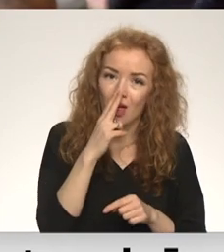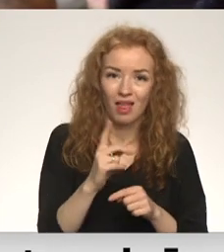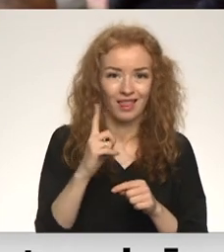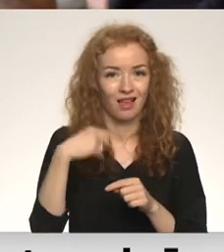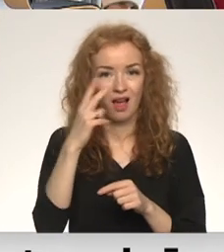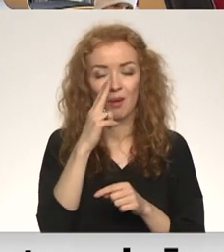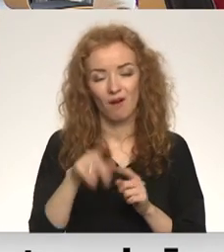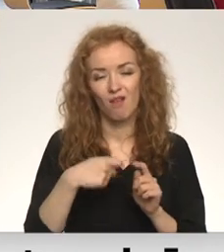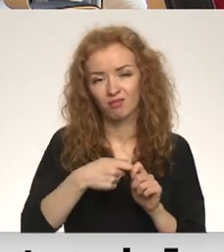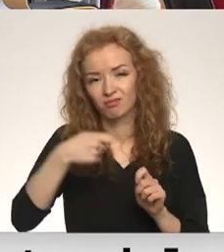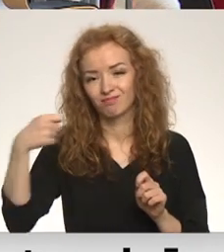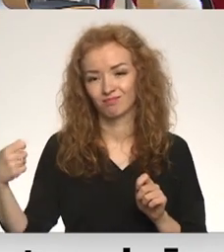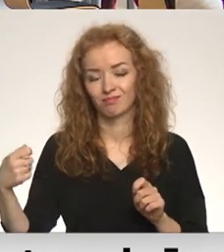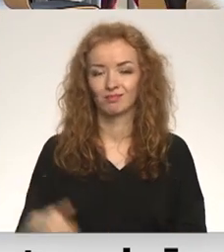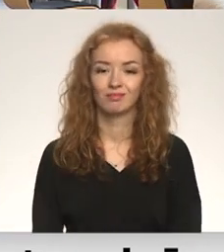nedēļu, diemžēl.